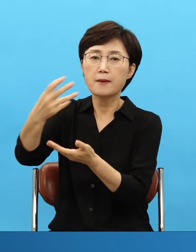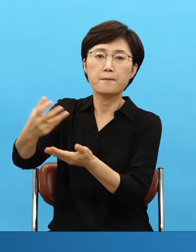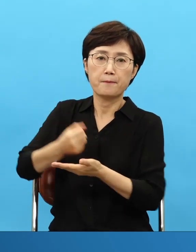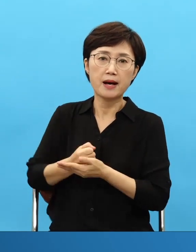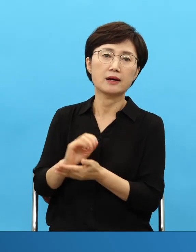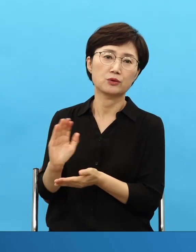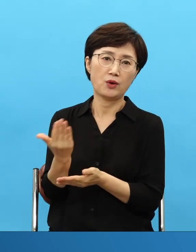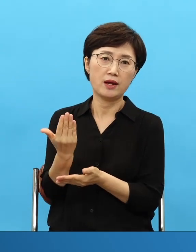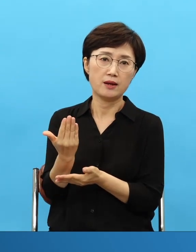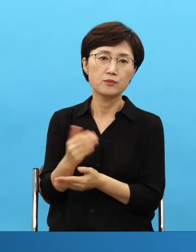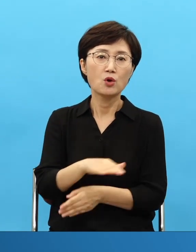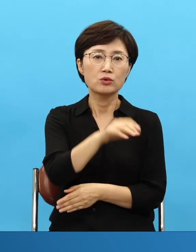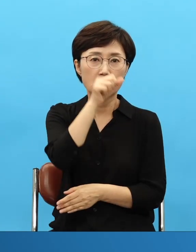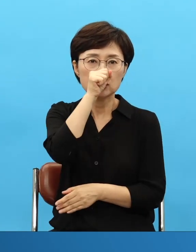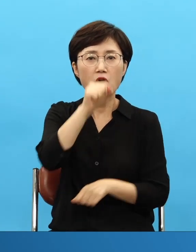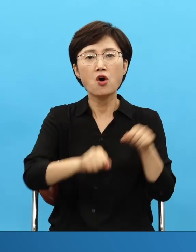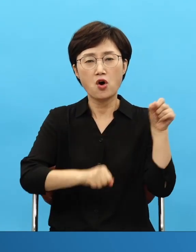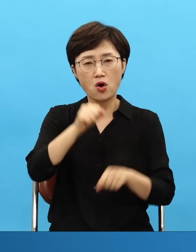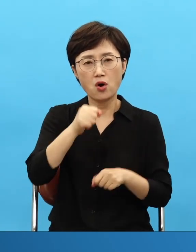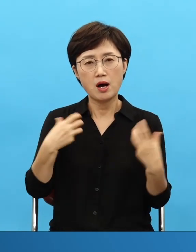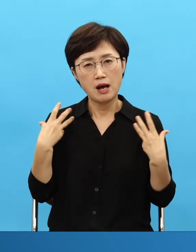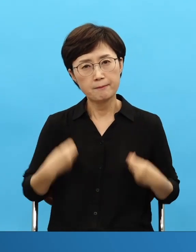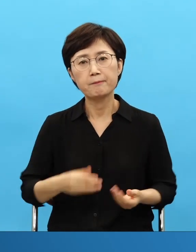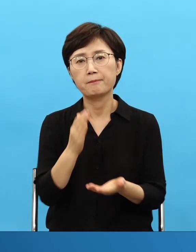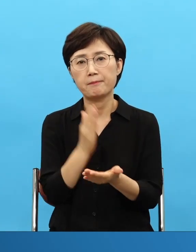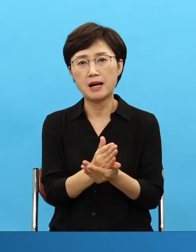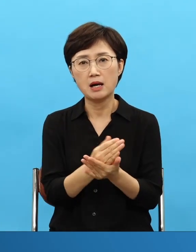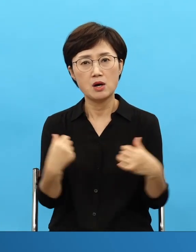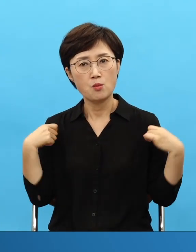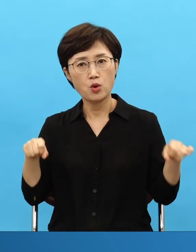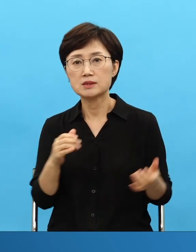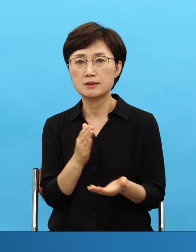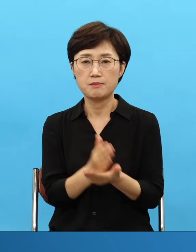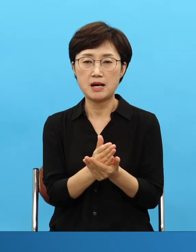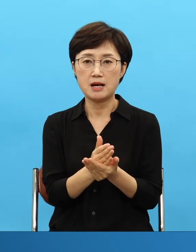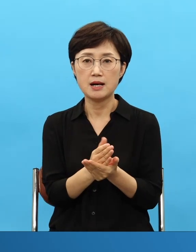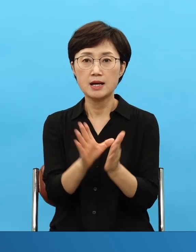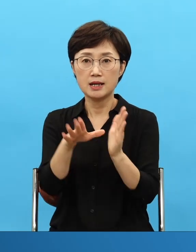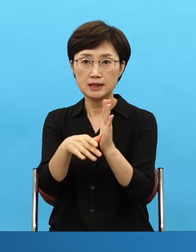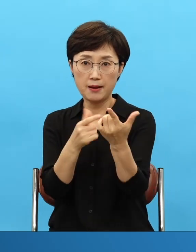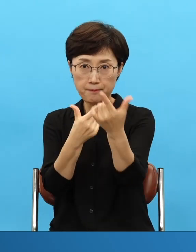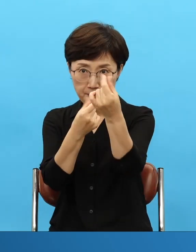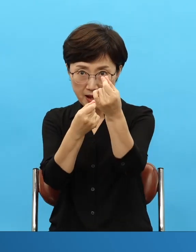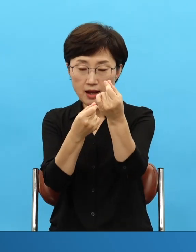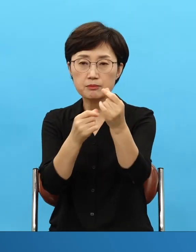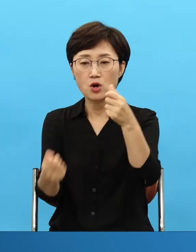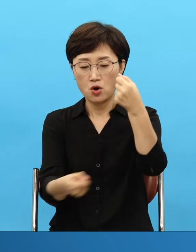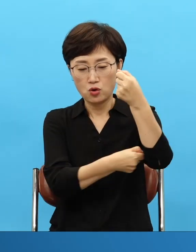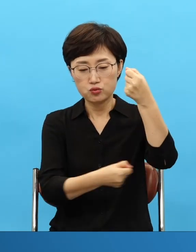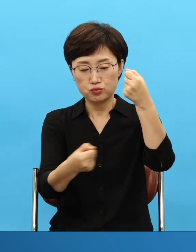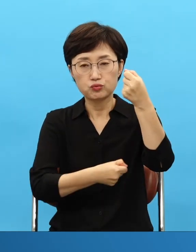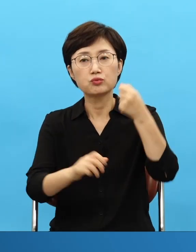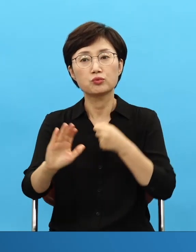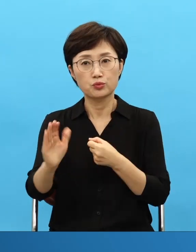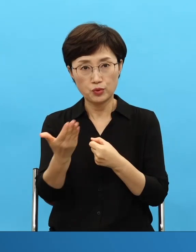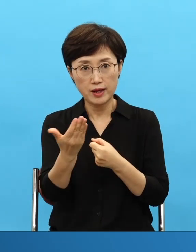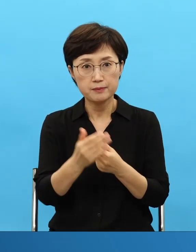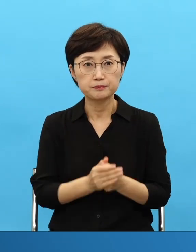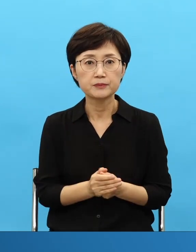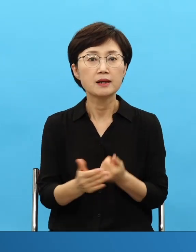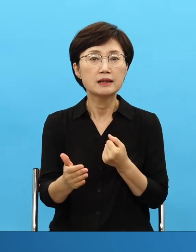영생을 거두리라. 우리가 선을 행하되 낙심하지 말지니 포기하지 아니하면 때가 이름에